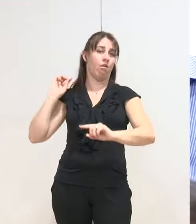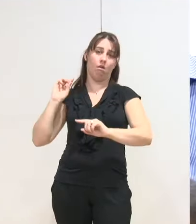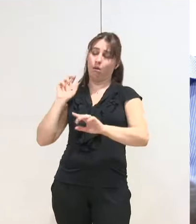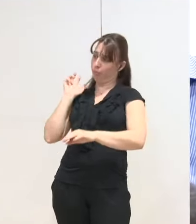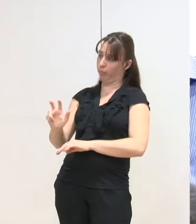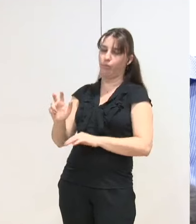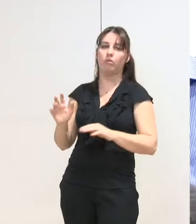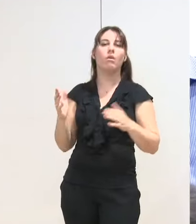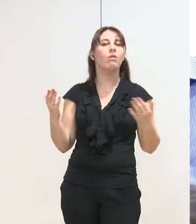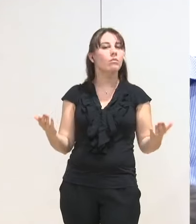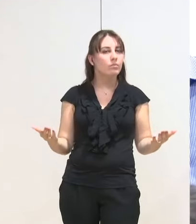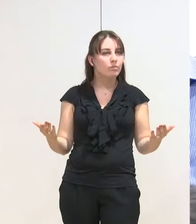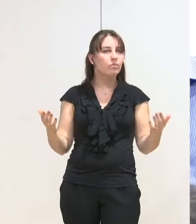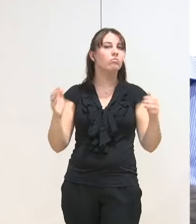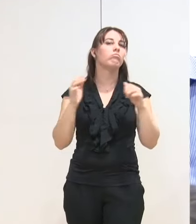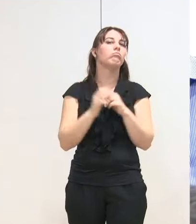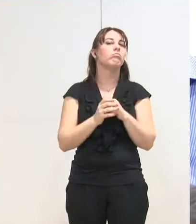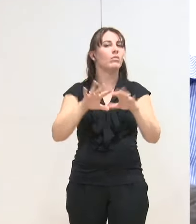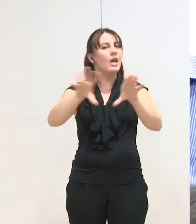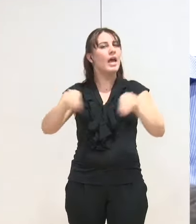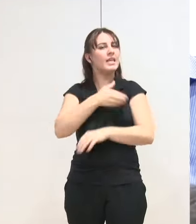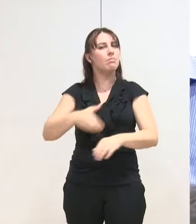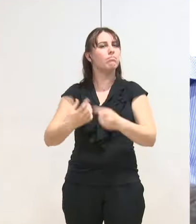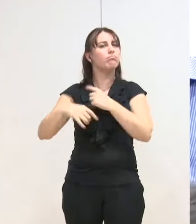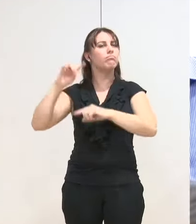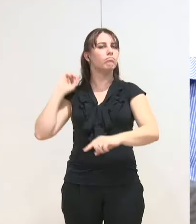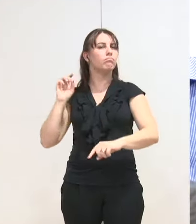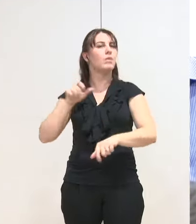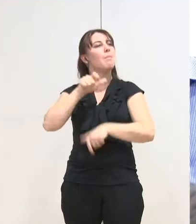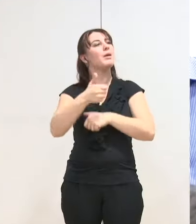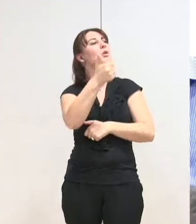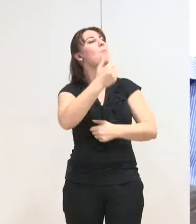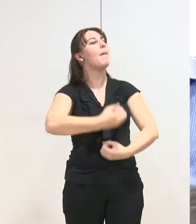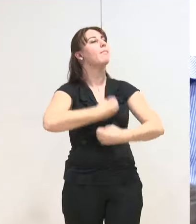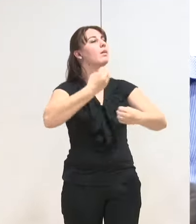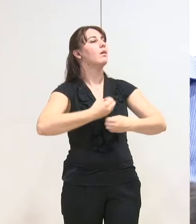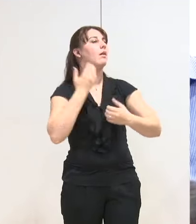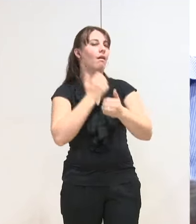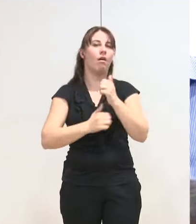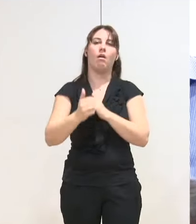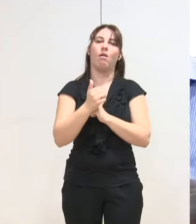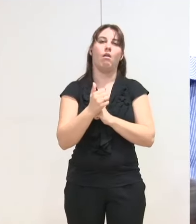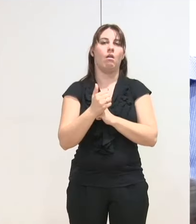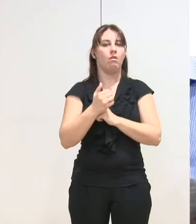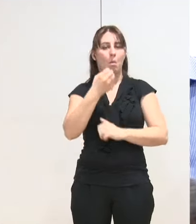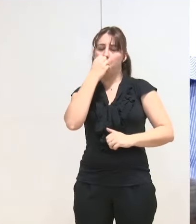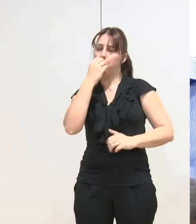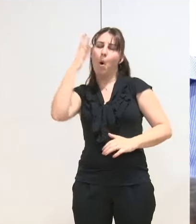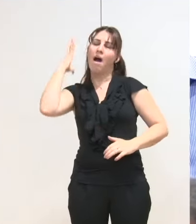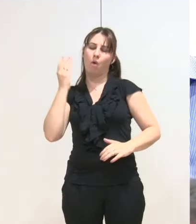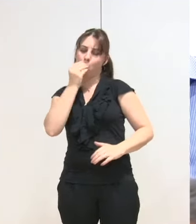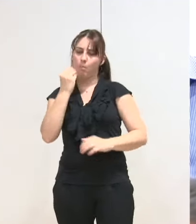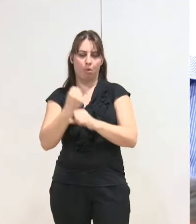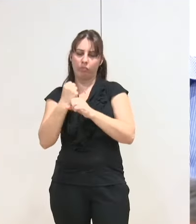j'imagine que vos prédécesseurs lorsqu'ils prendront la parole expliqueront qu'ils avaient fait des choses assez bien et que vous